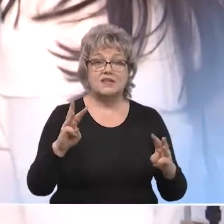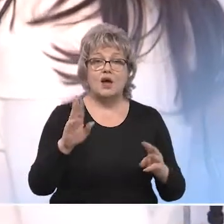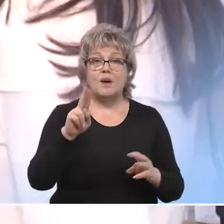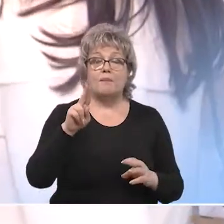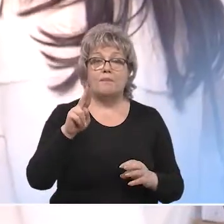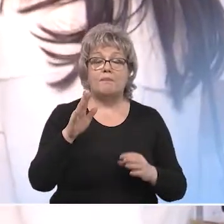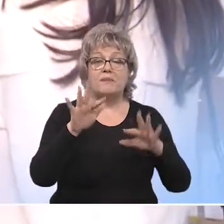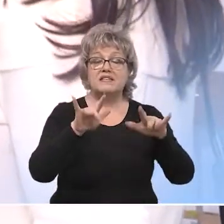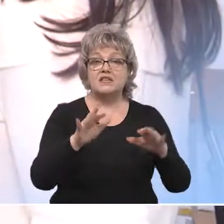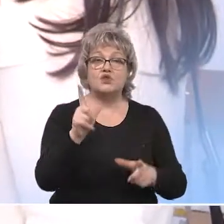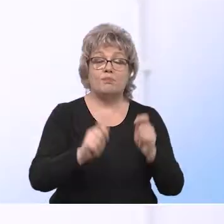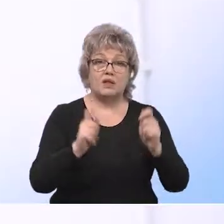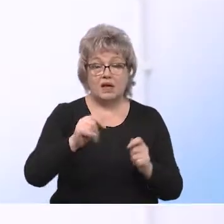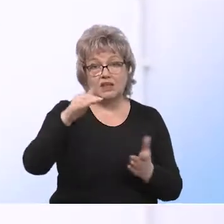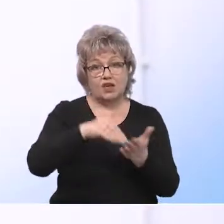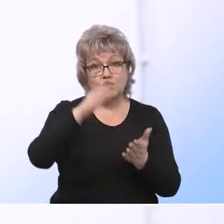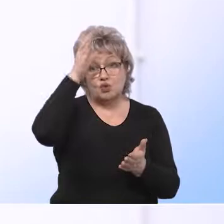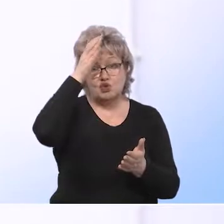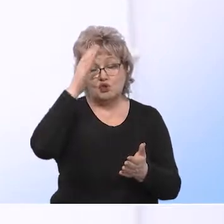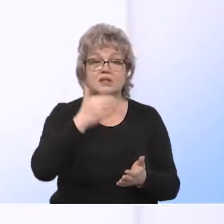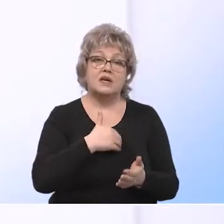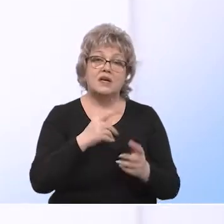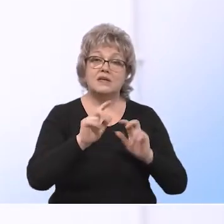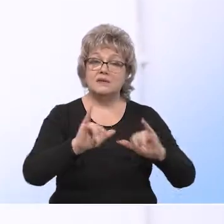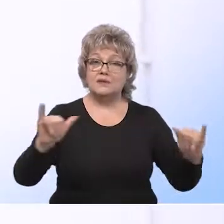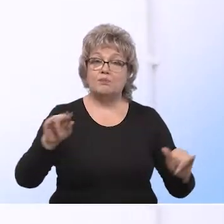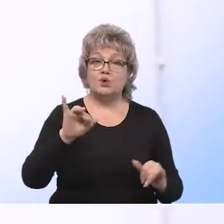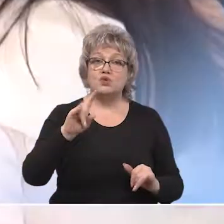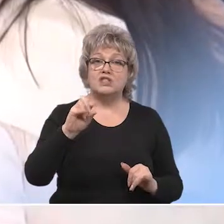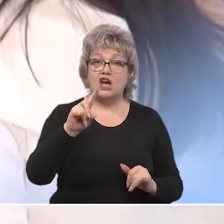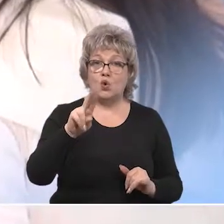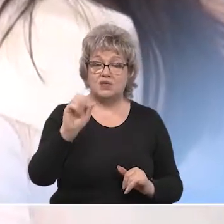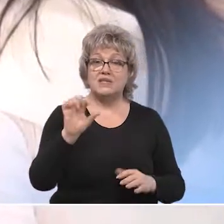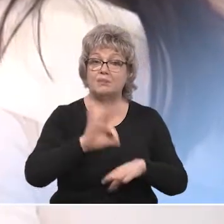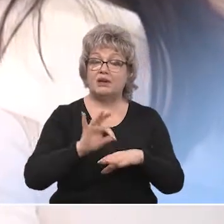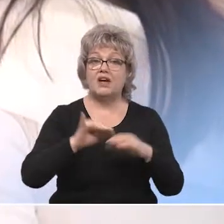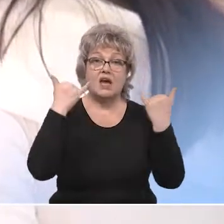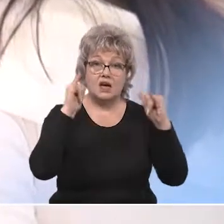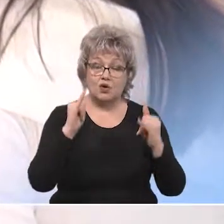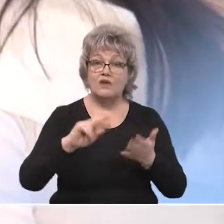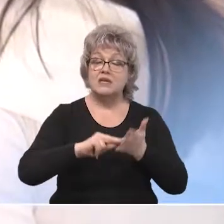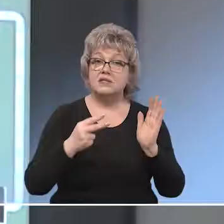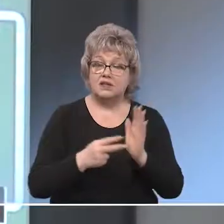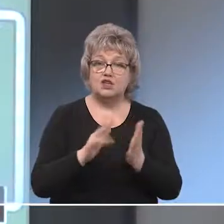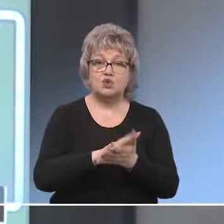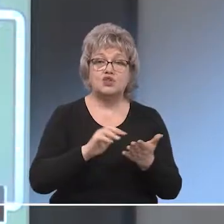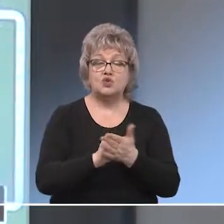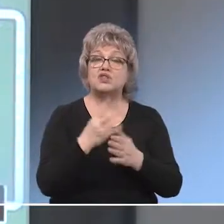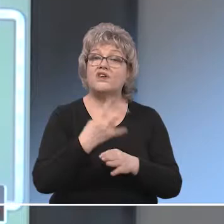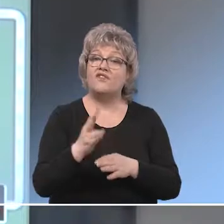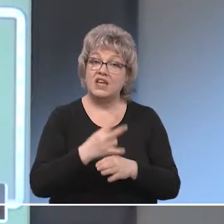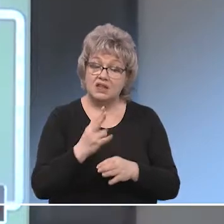Усовершенствовать пастеризацию молока таганрогские ученые решили из-за распространения бруцеллеза – заболевания коров. Задача – уничтожить